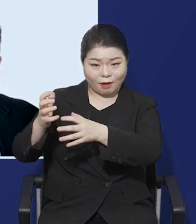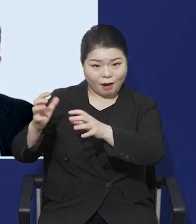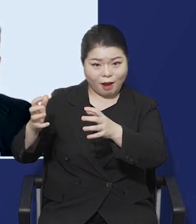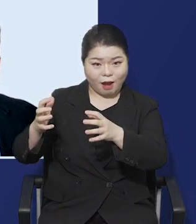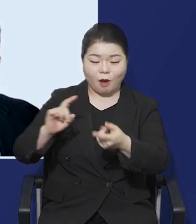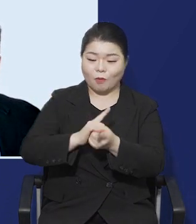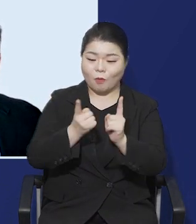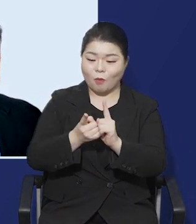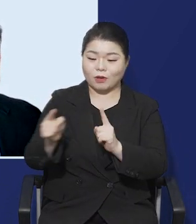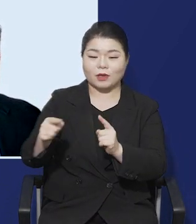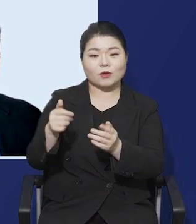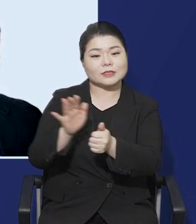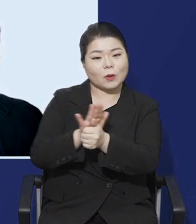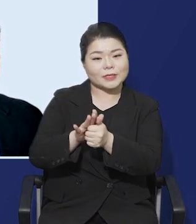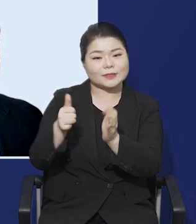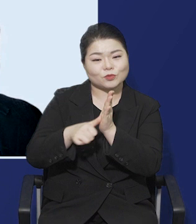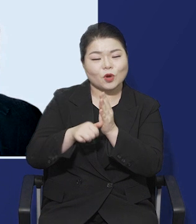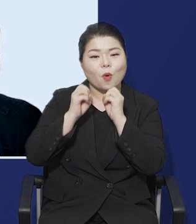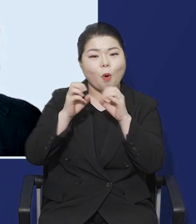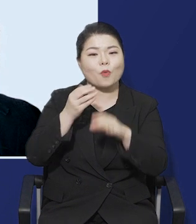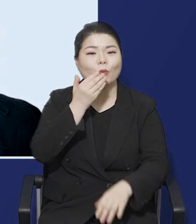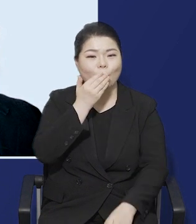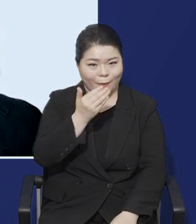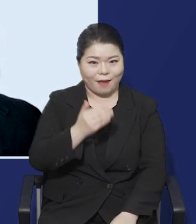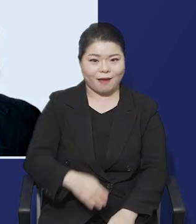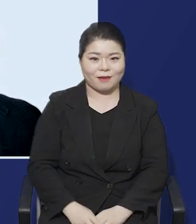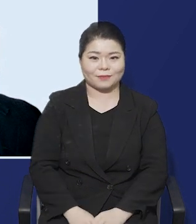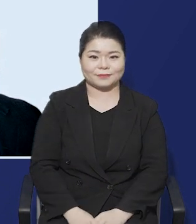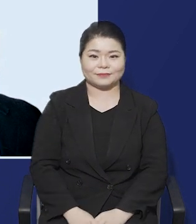고객에게 제품 또는 서비스를 홍보할 수 있는 그런 또 장점이 있습니다.